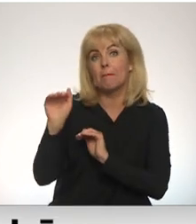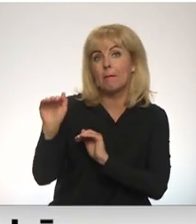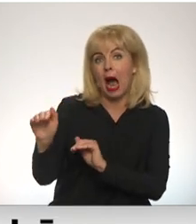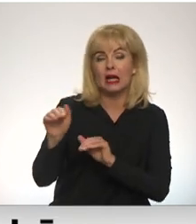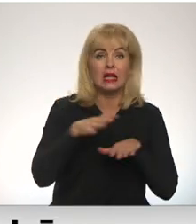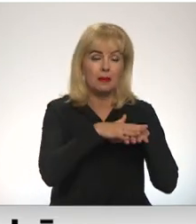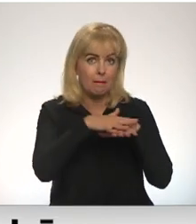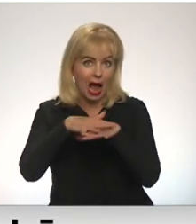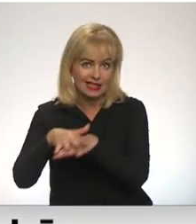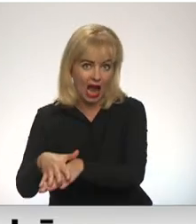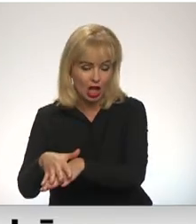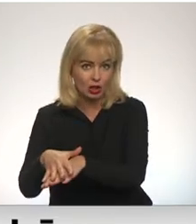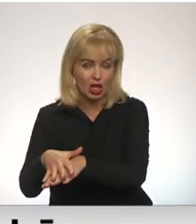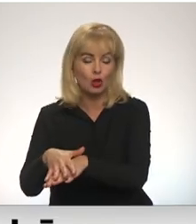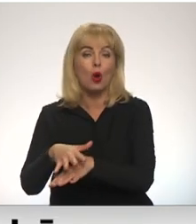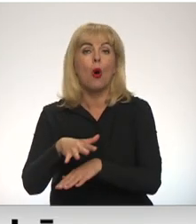naudas pārskaitījumi